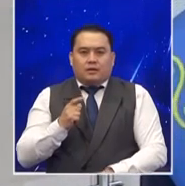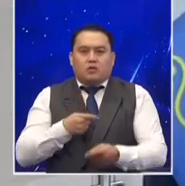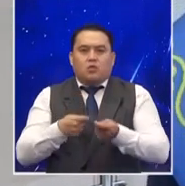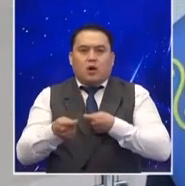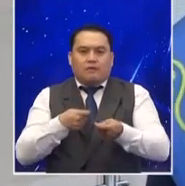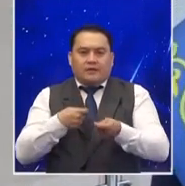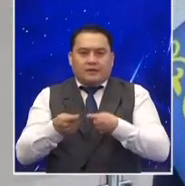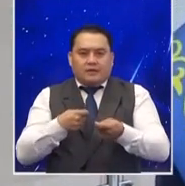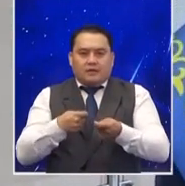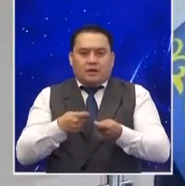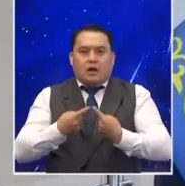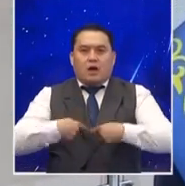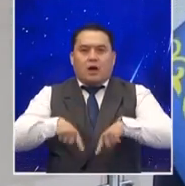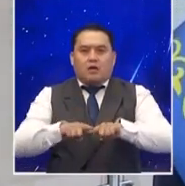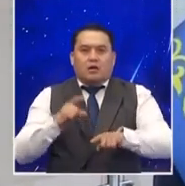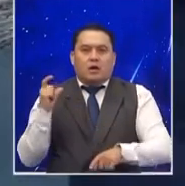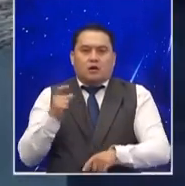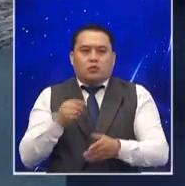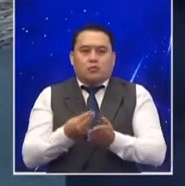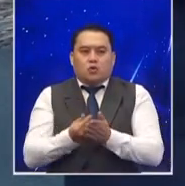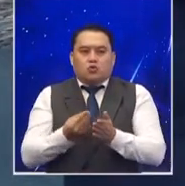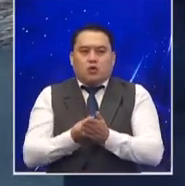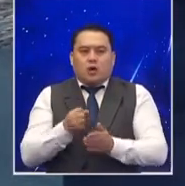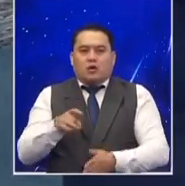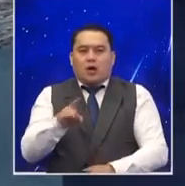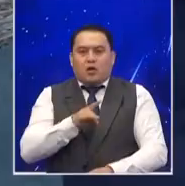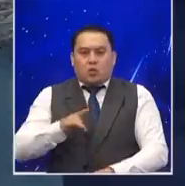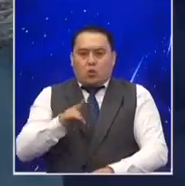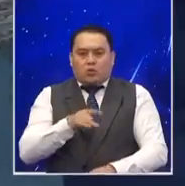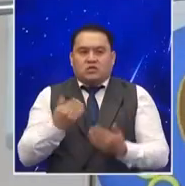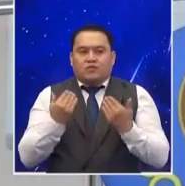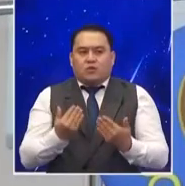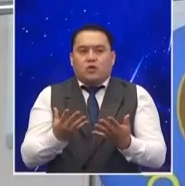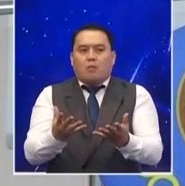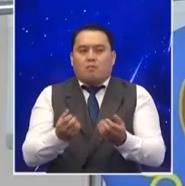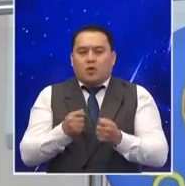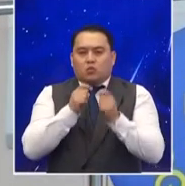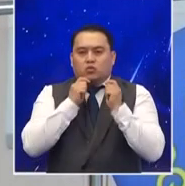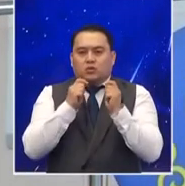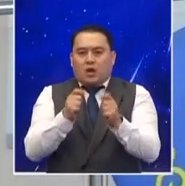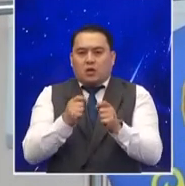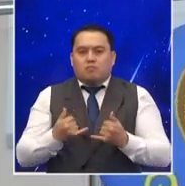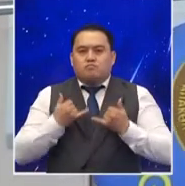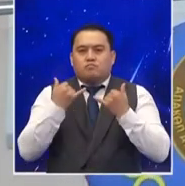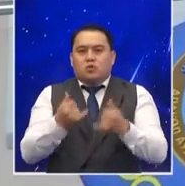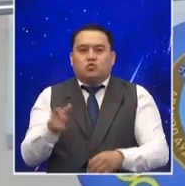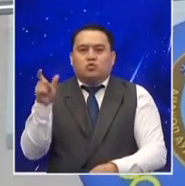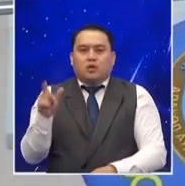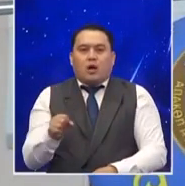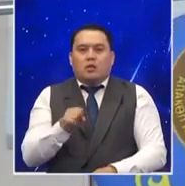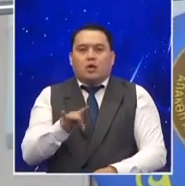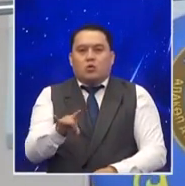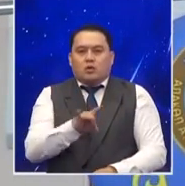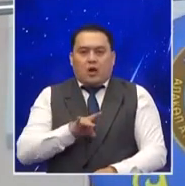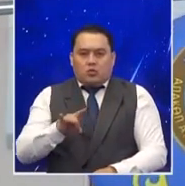возглавлял отдел экономики и бюджетного планирования Алакольского района. Сегодня я получаю награду «Почетный гражданин Алакольского